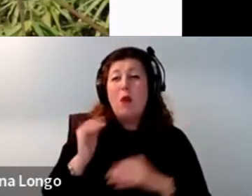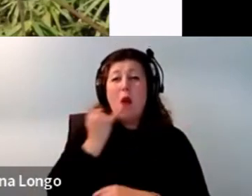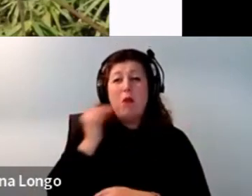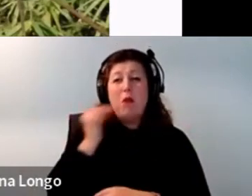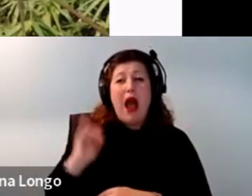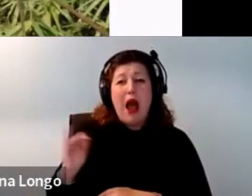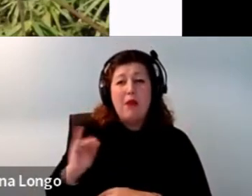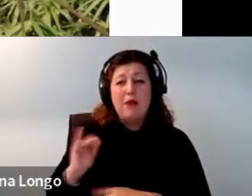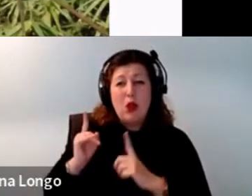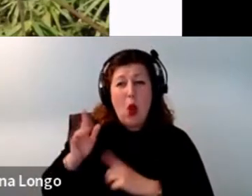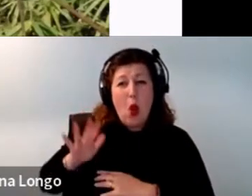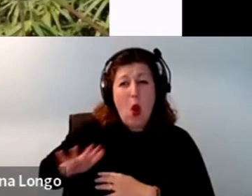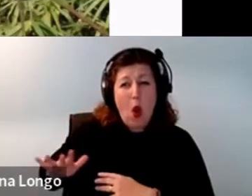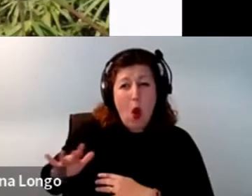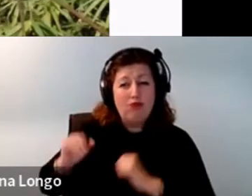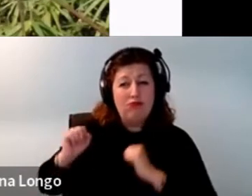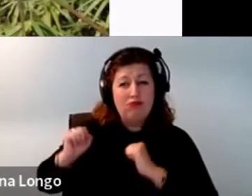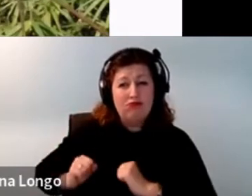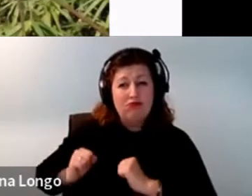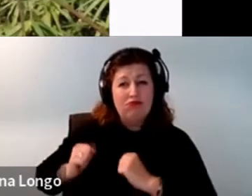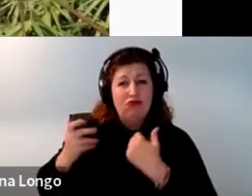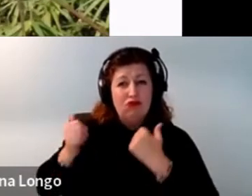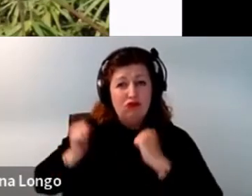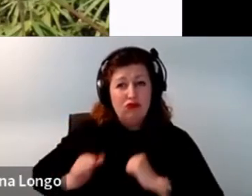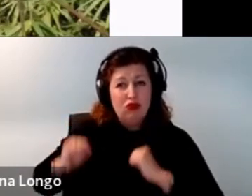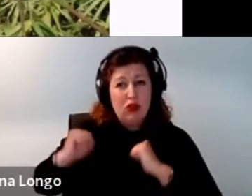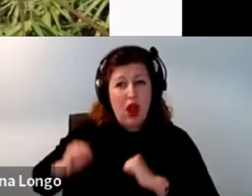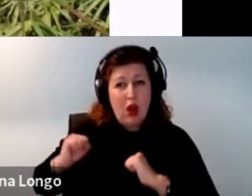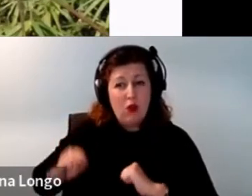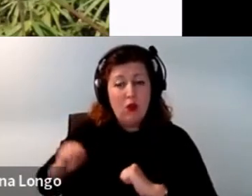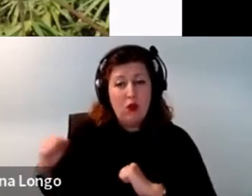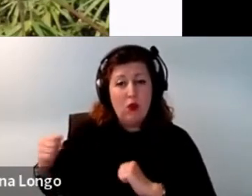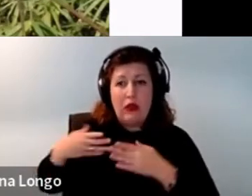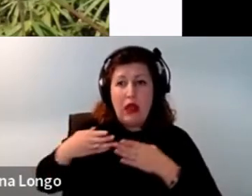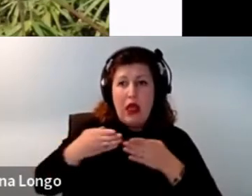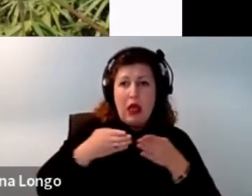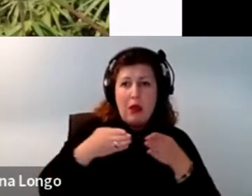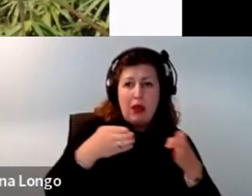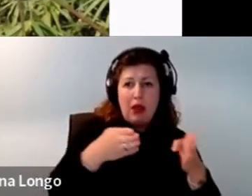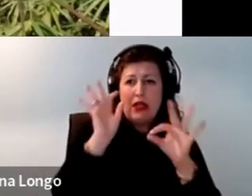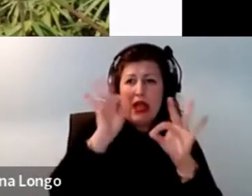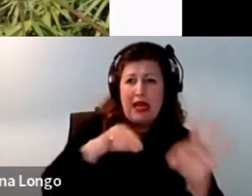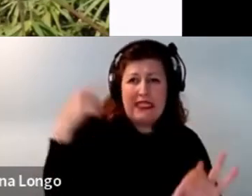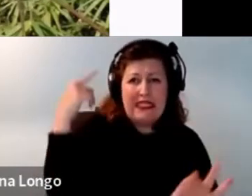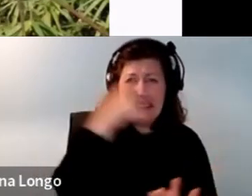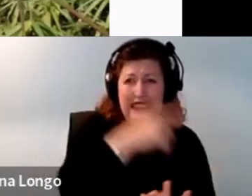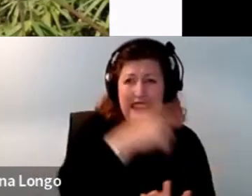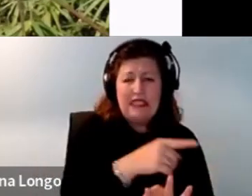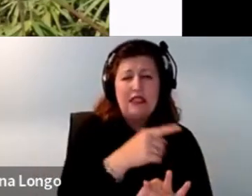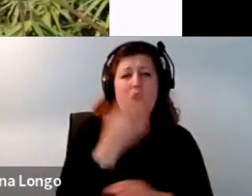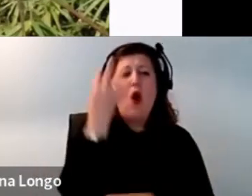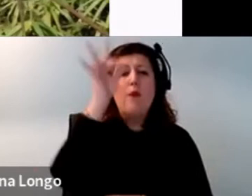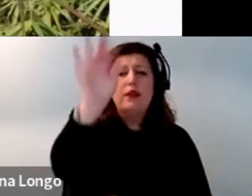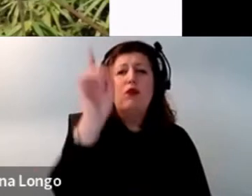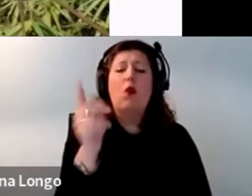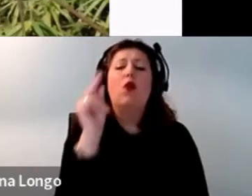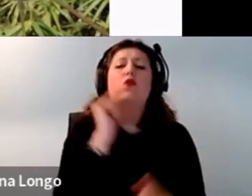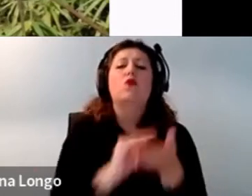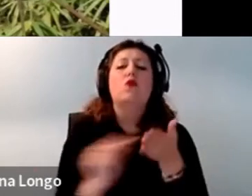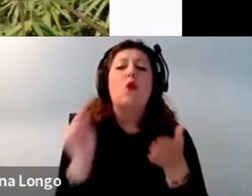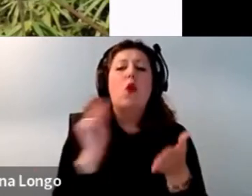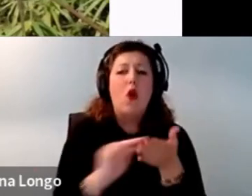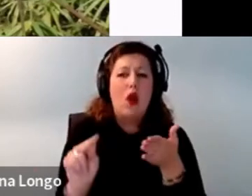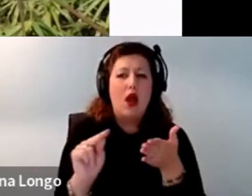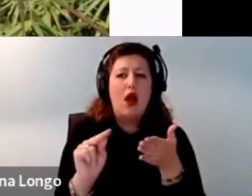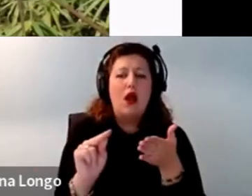normodotati. Quindi immaginiamoci le difficoltà in questi ambienti per far raggiungere le scuole, che spesso sono a